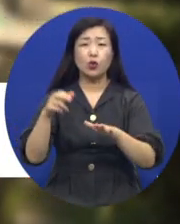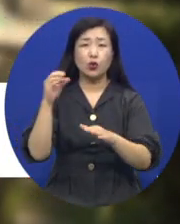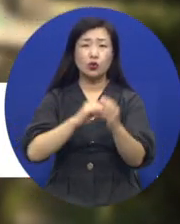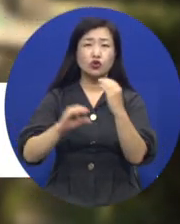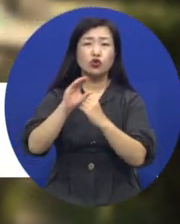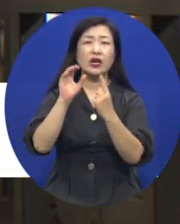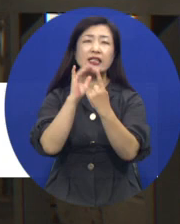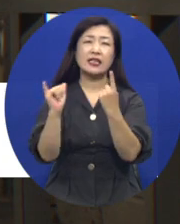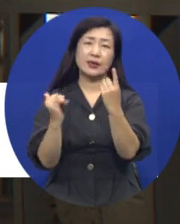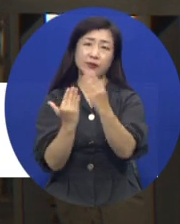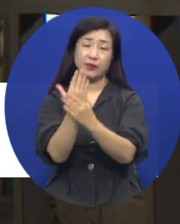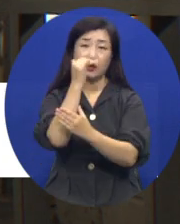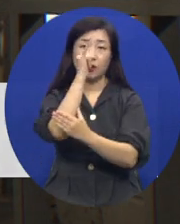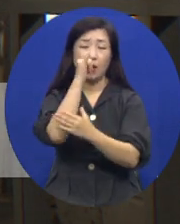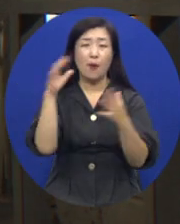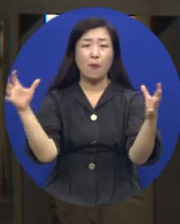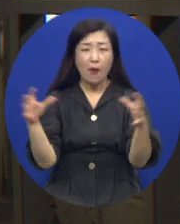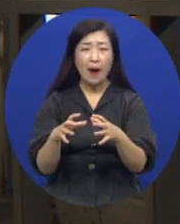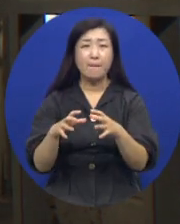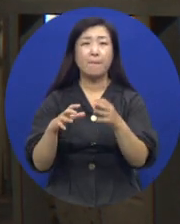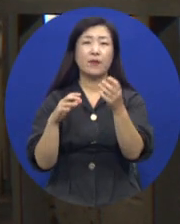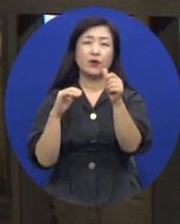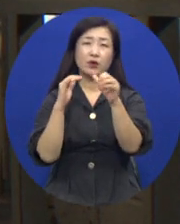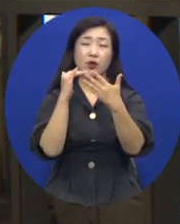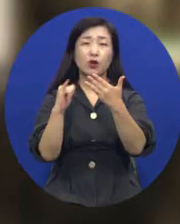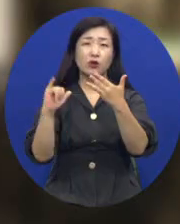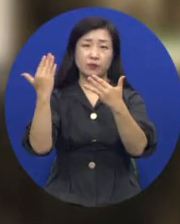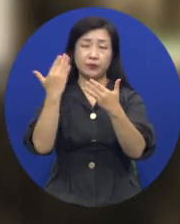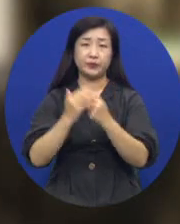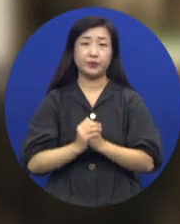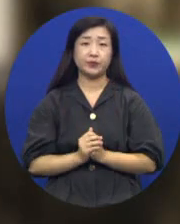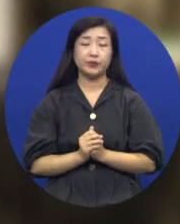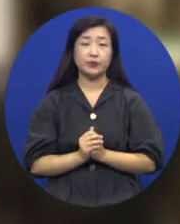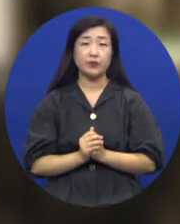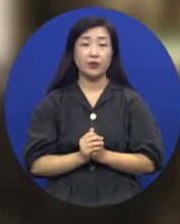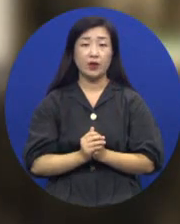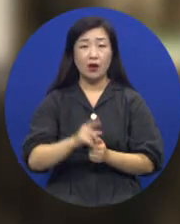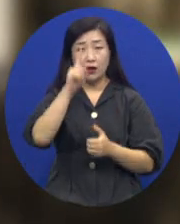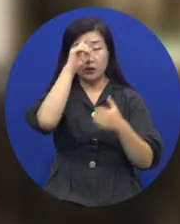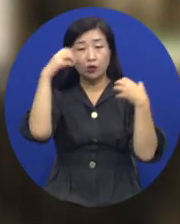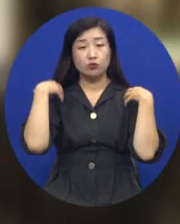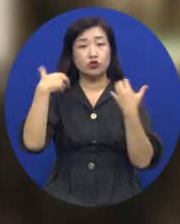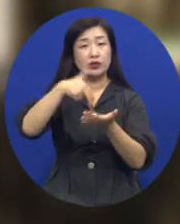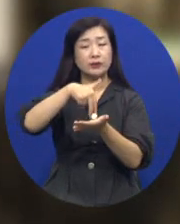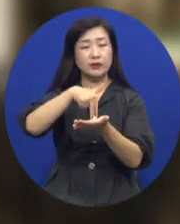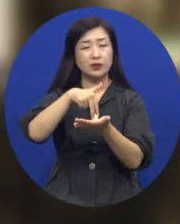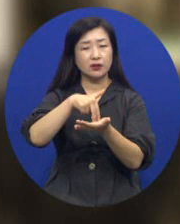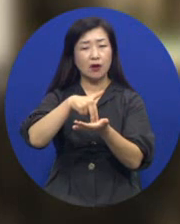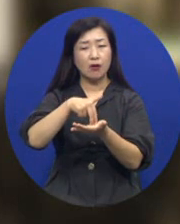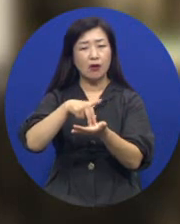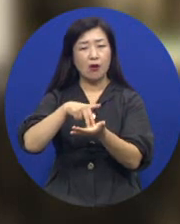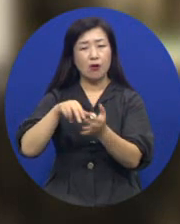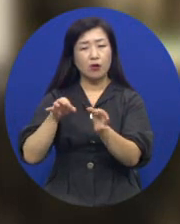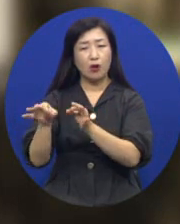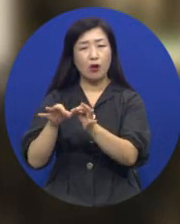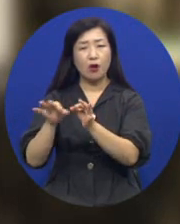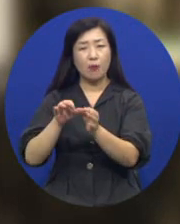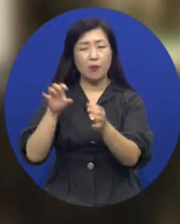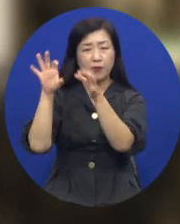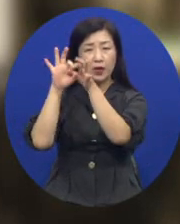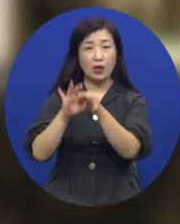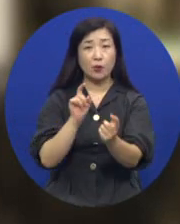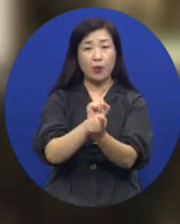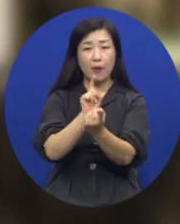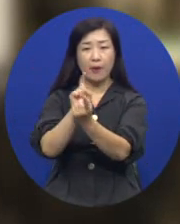추가 확진돼 8명이 양성 판정을 받았습니다. 방역당국은 종사자들이 영업을 위해 지속적으로 접촉하는